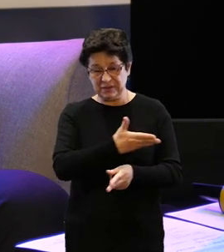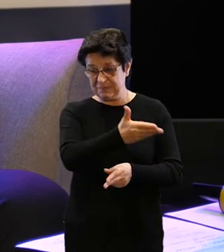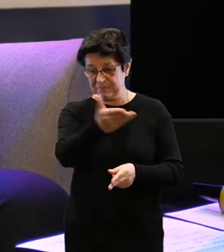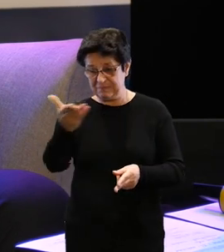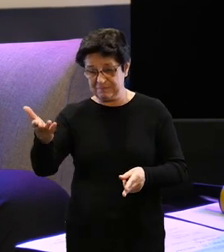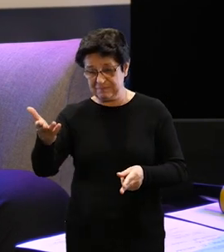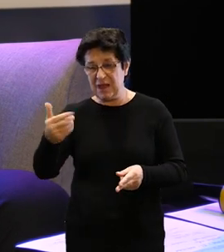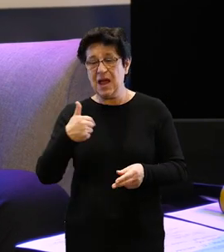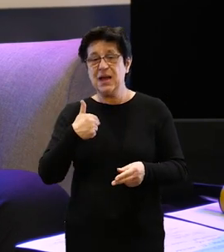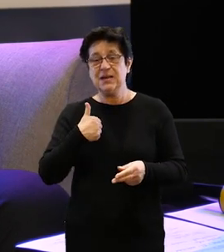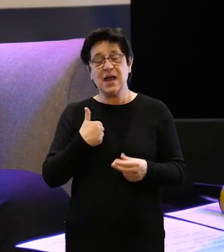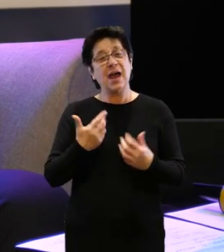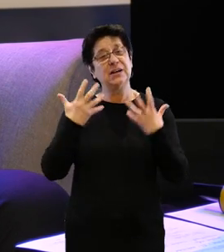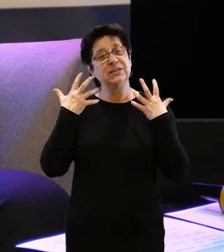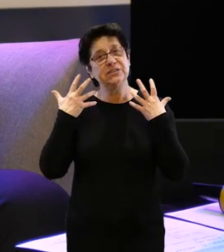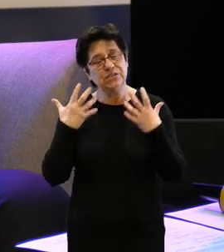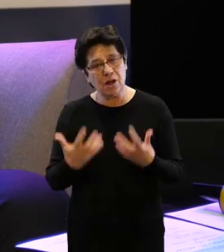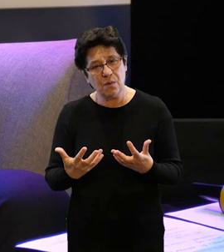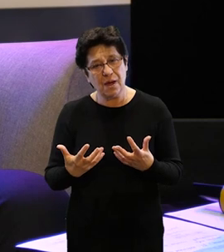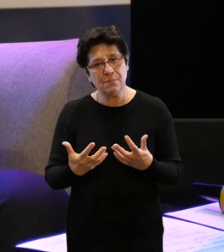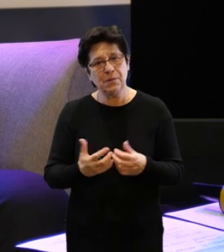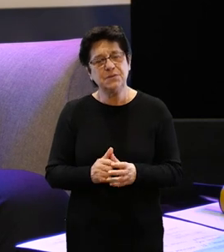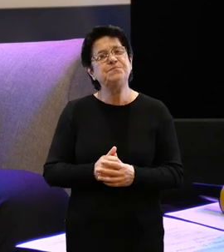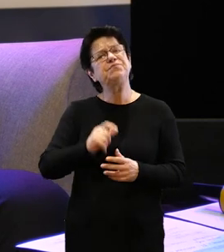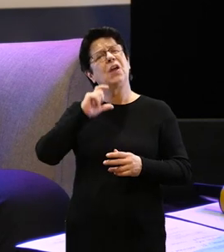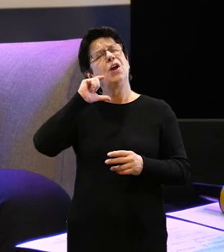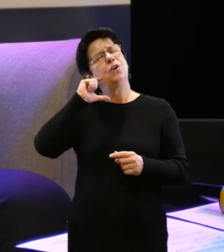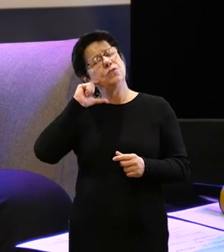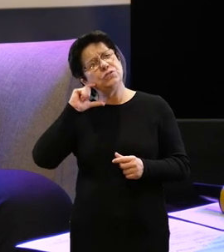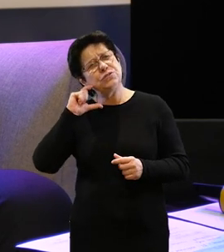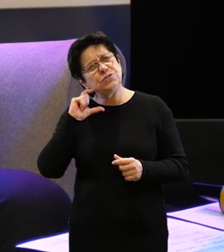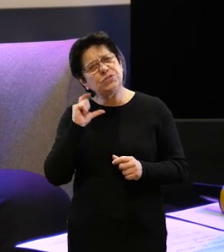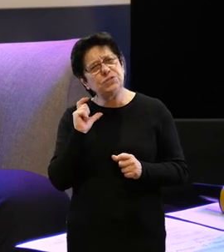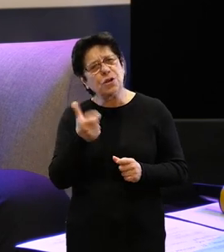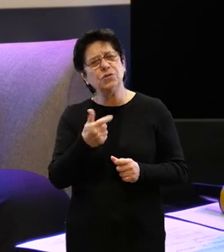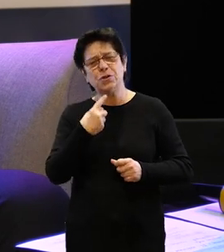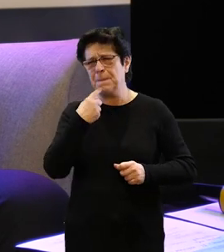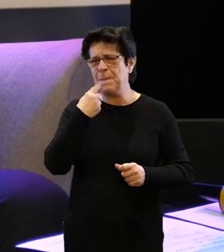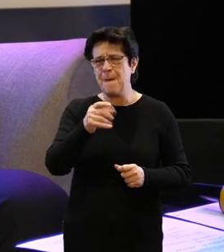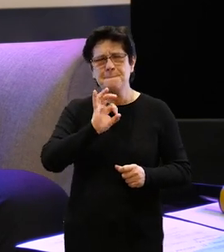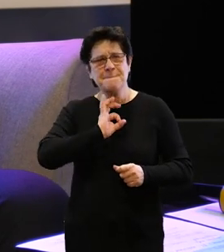postanowiłem zaprezentować coś co mnie bardzo teraz zafrapować